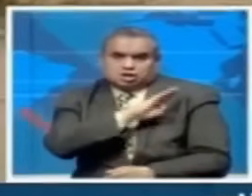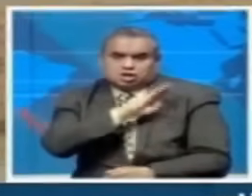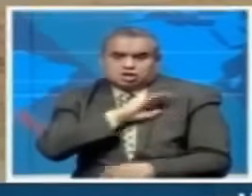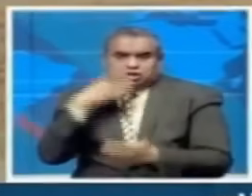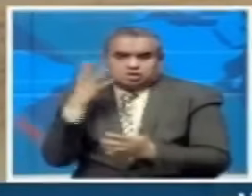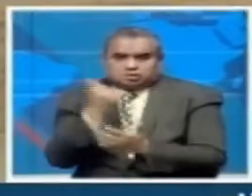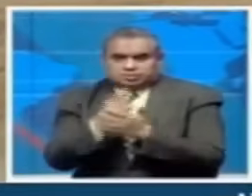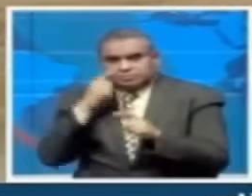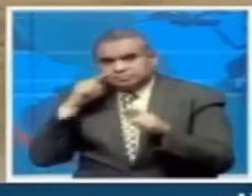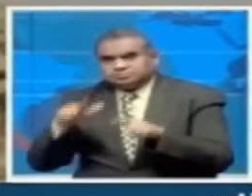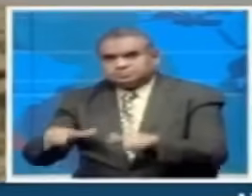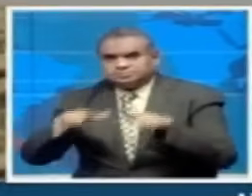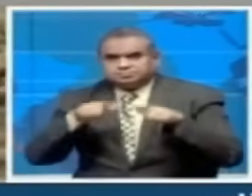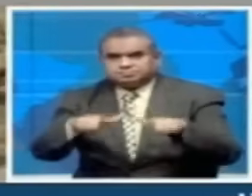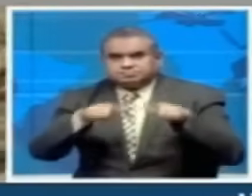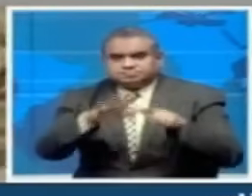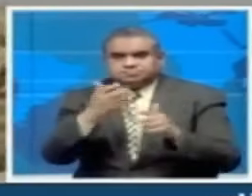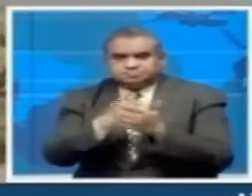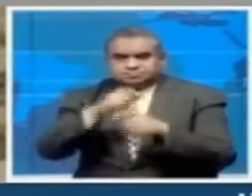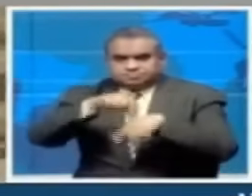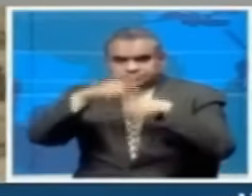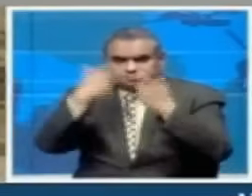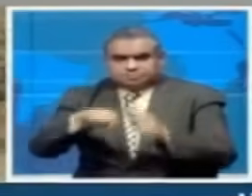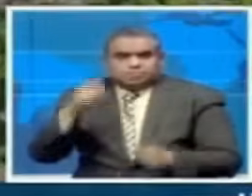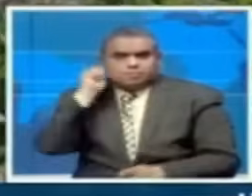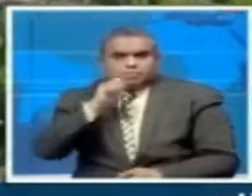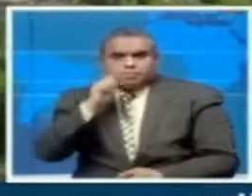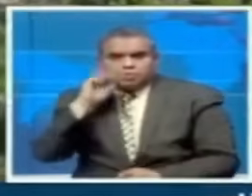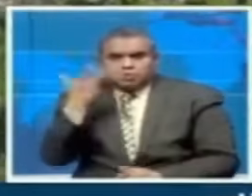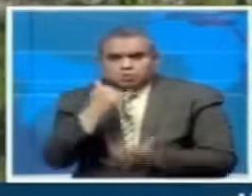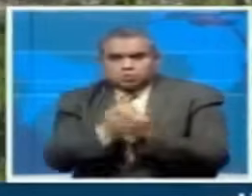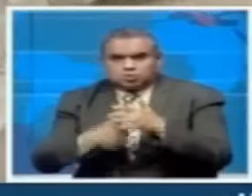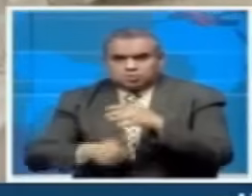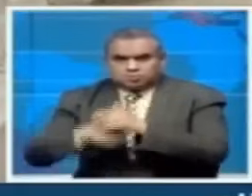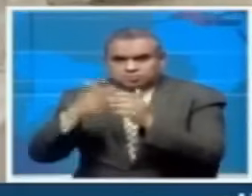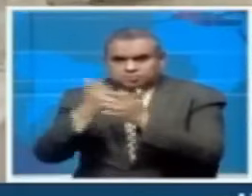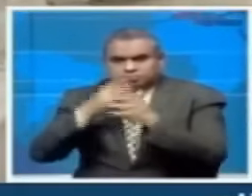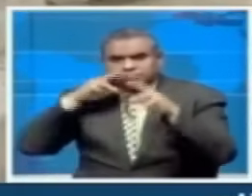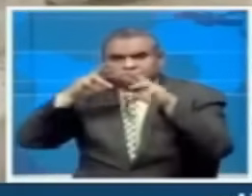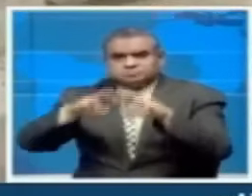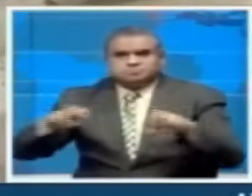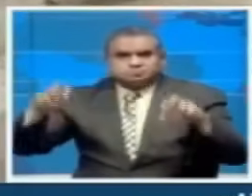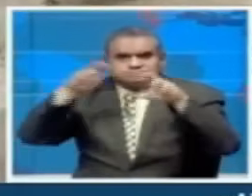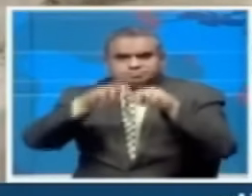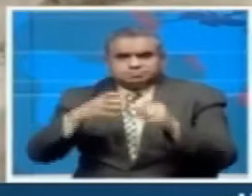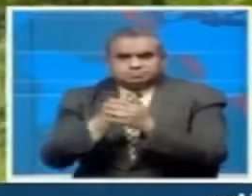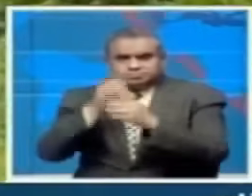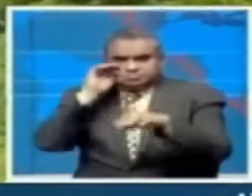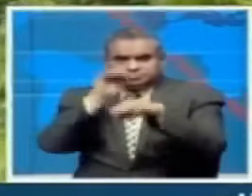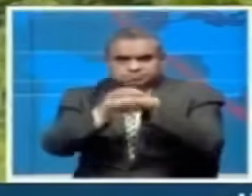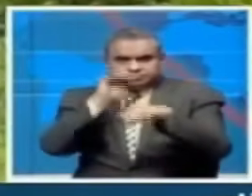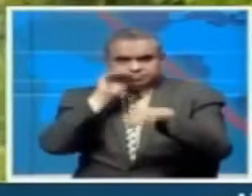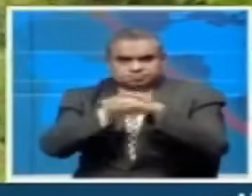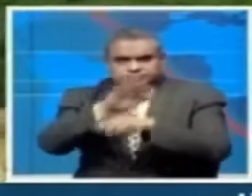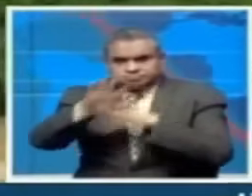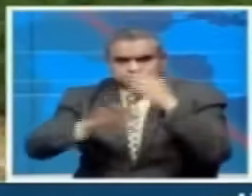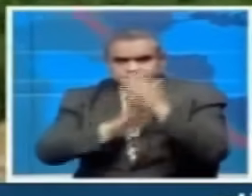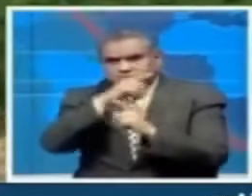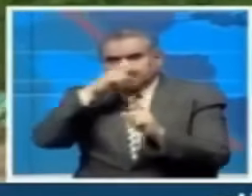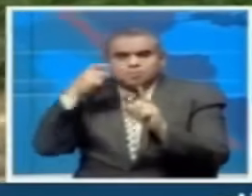بتنفيذ مداهمة للقضاء على العناصر الإجرامية والبحث والتفتيش للقضاء على الزراعات